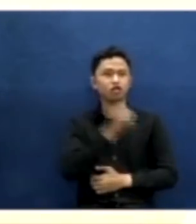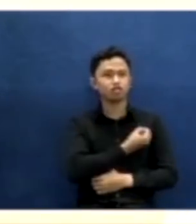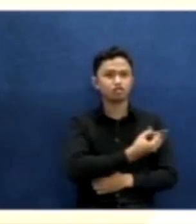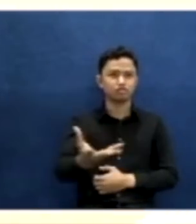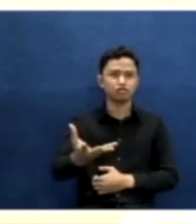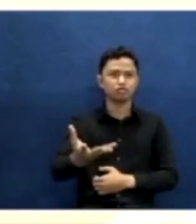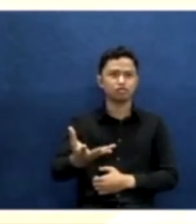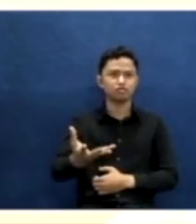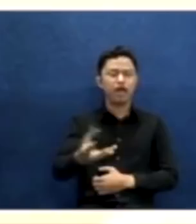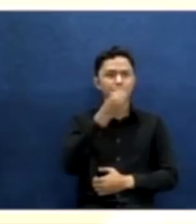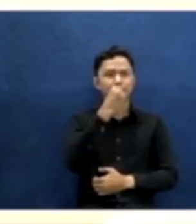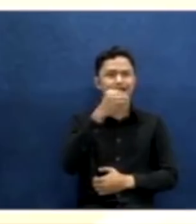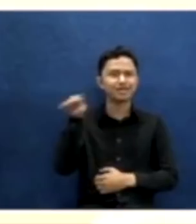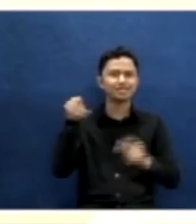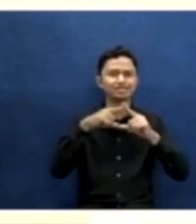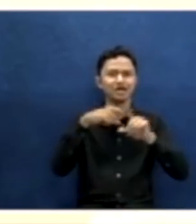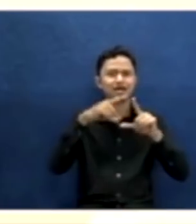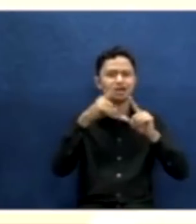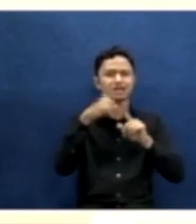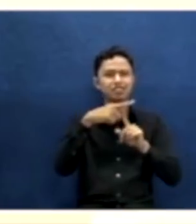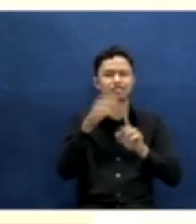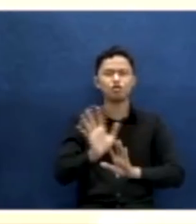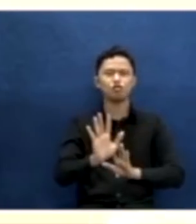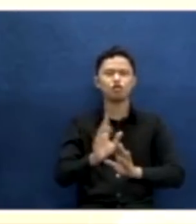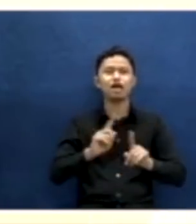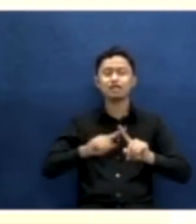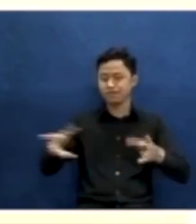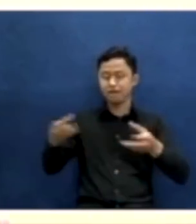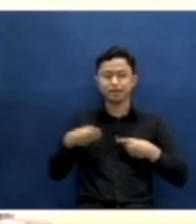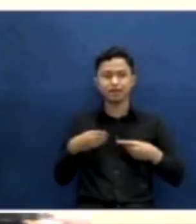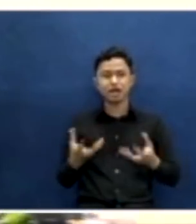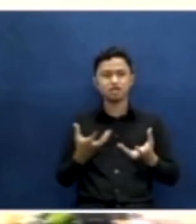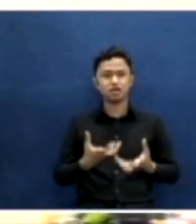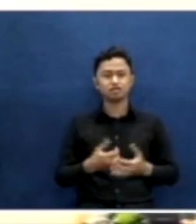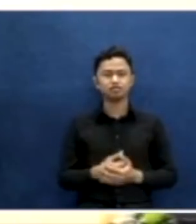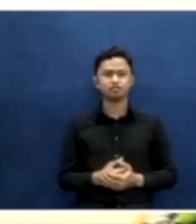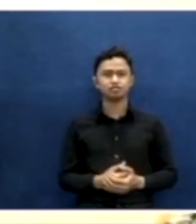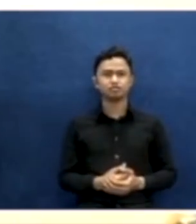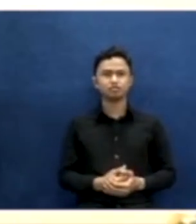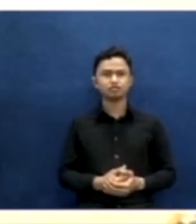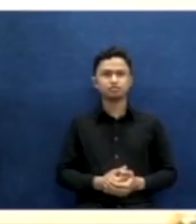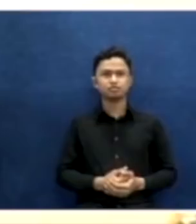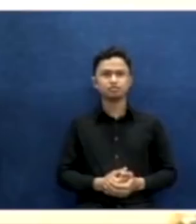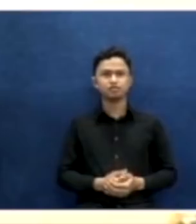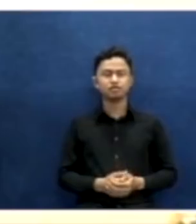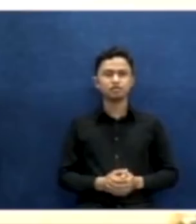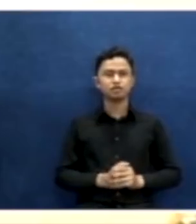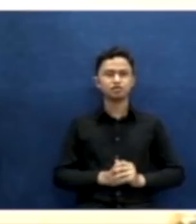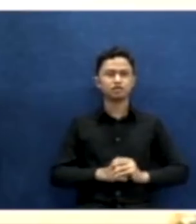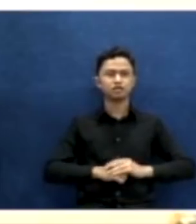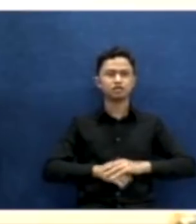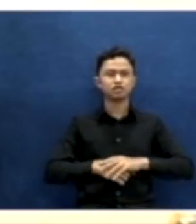memakan zakat dan keturunannya Rasulullah menerima hadiah tapi Rasulullah itu diharamkan untuk makan zakat beliau